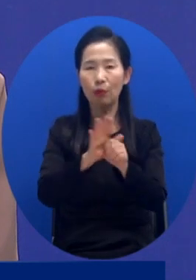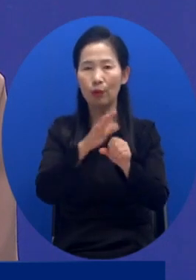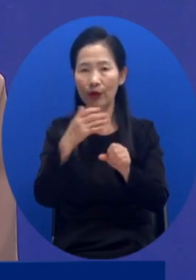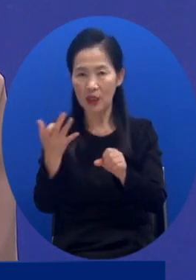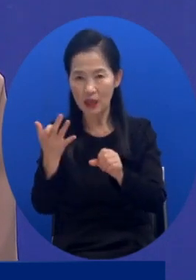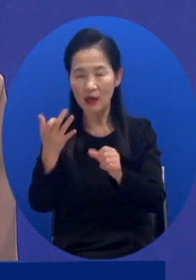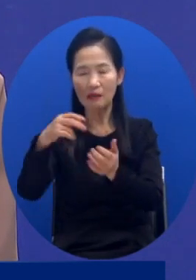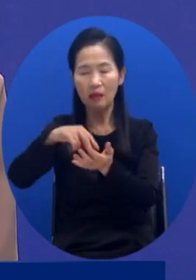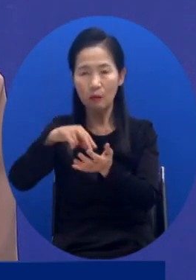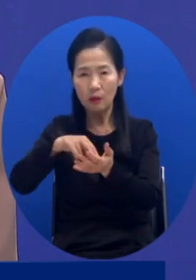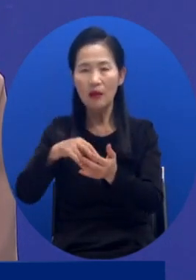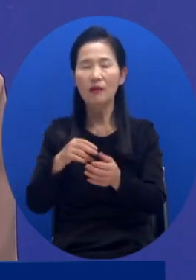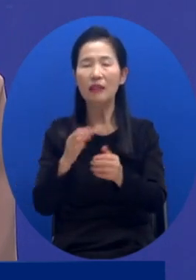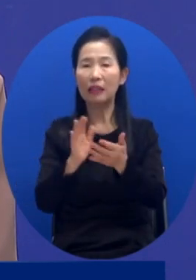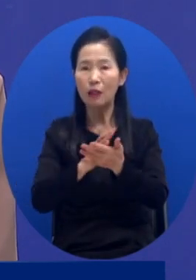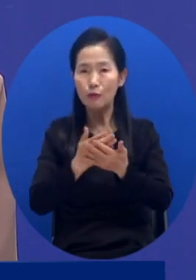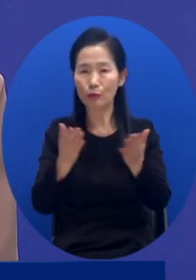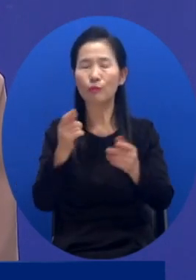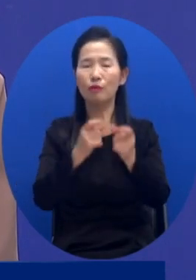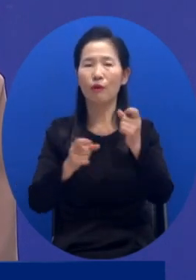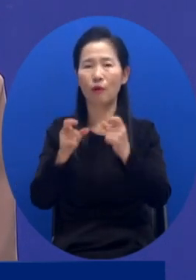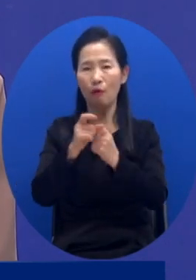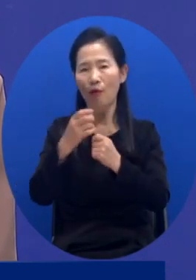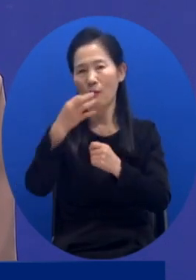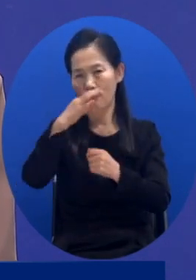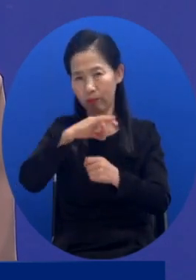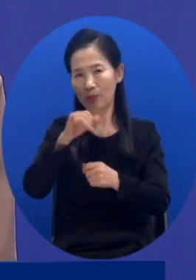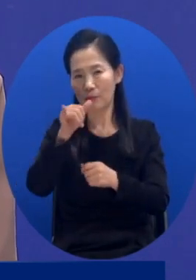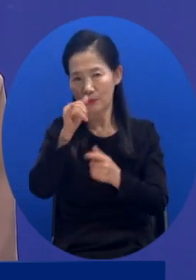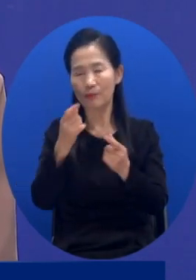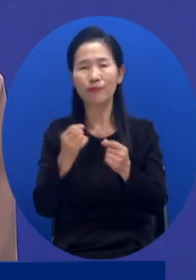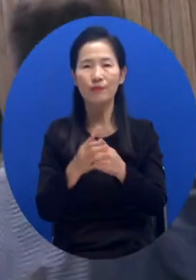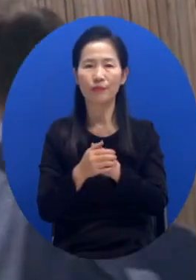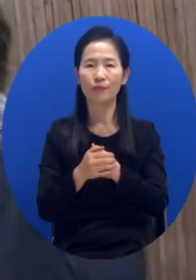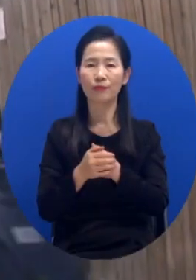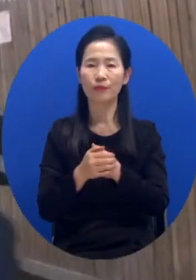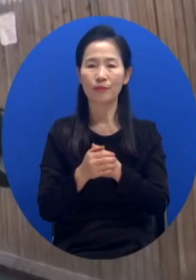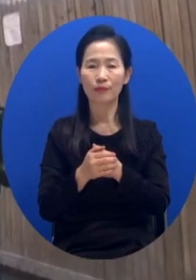한국교회의 나눔이 더욱 의미 있어 보이는데요. 김덕원 기자가 취재했습니다.